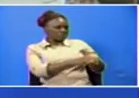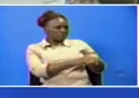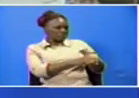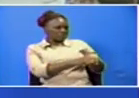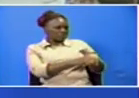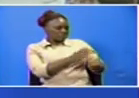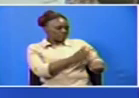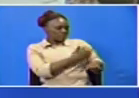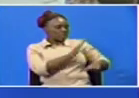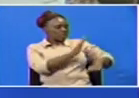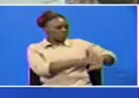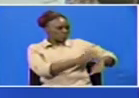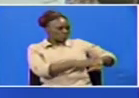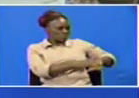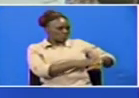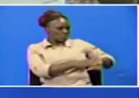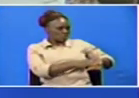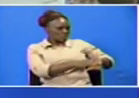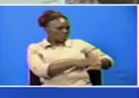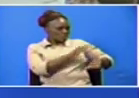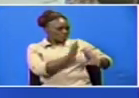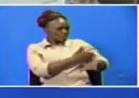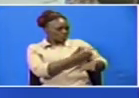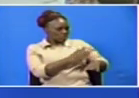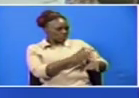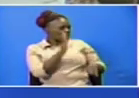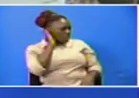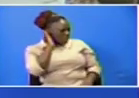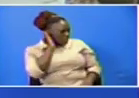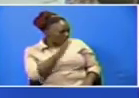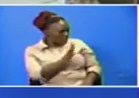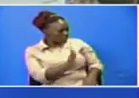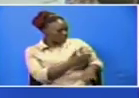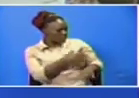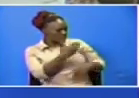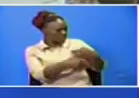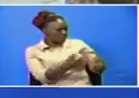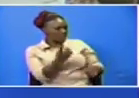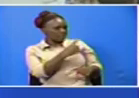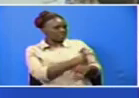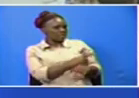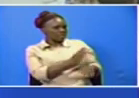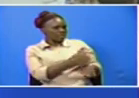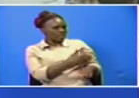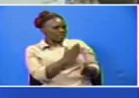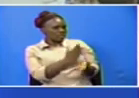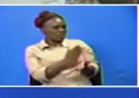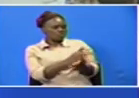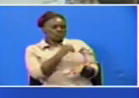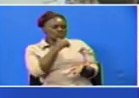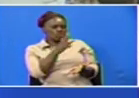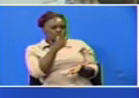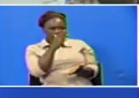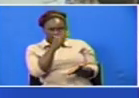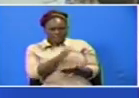Kufanya muziki mzuri ambao utamfanya mtu apende muziki na kusikiza muziki wako kila siku ni yes. Unaimba kitu cha ukweli, sio cha uongo